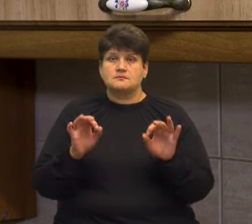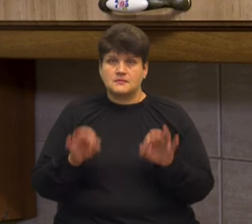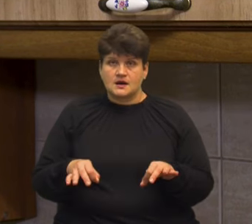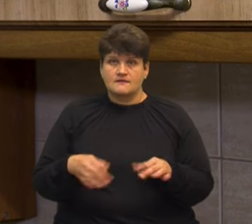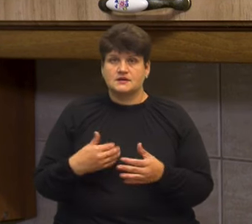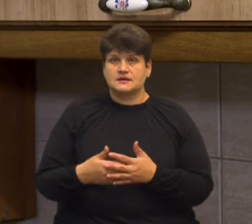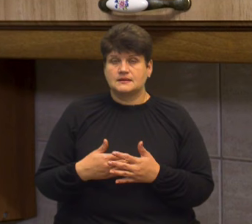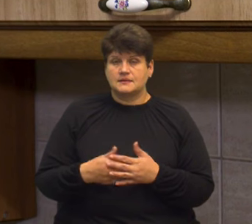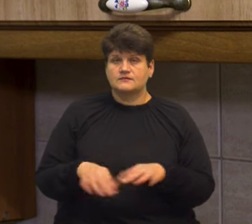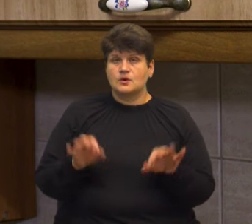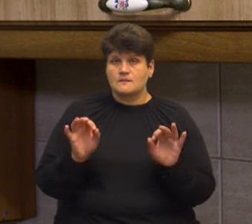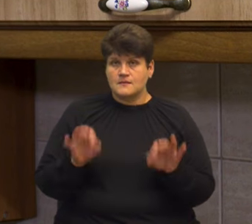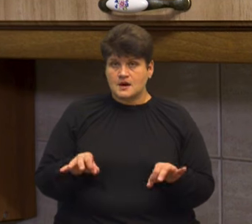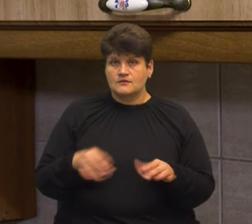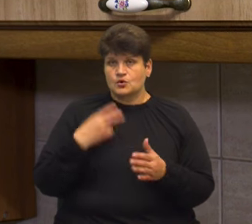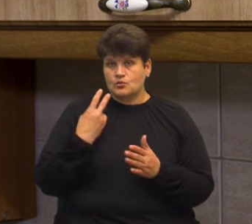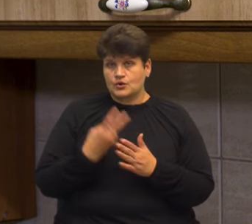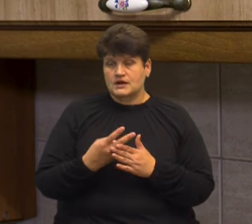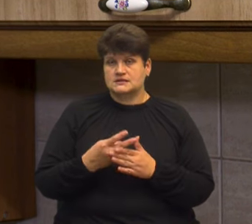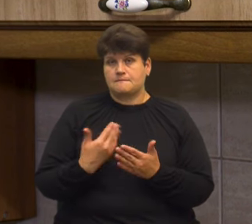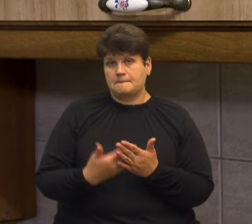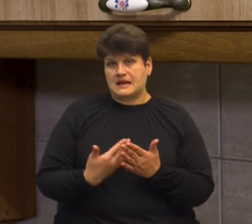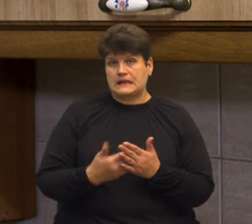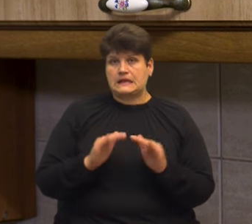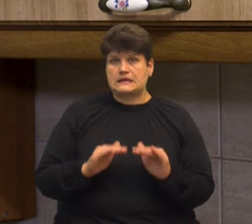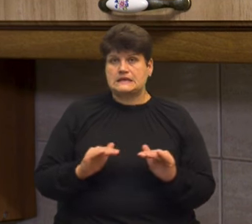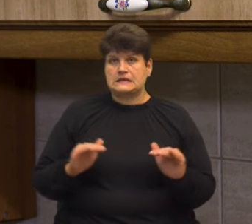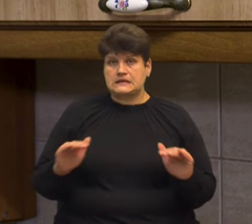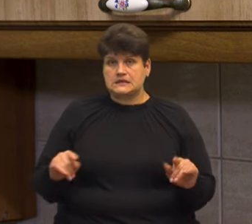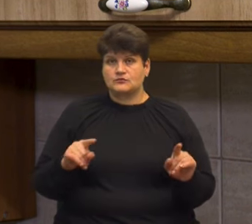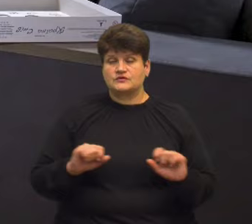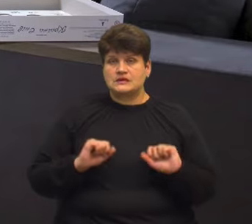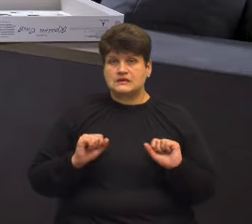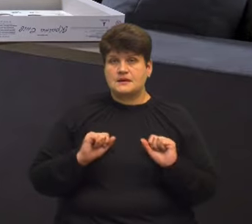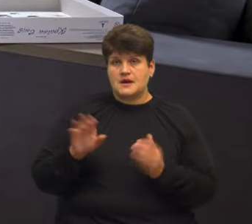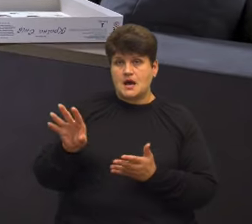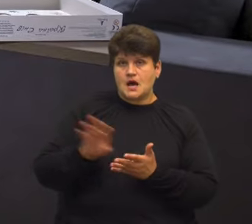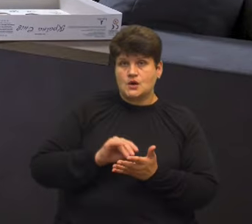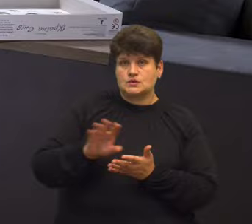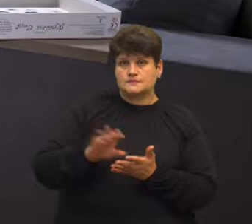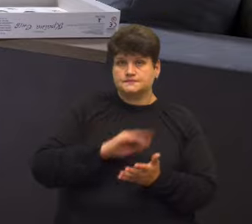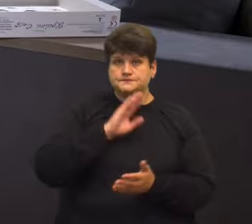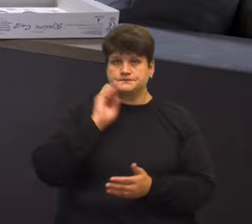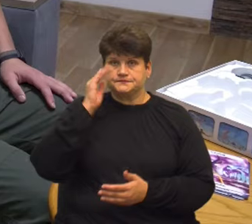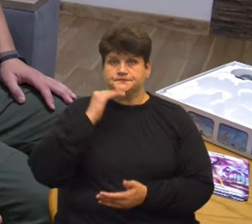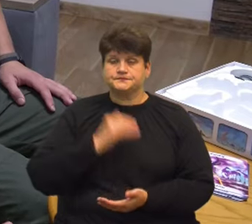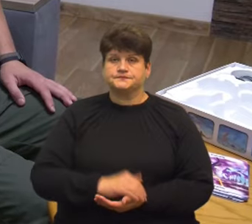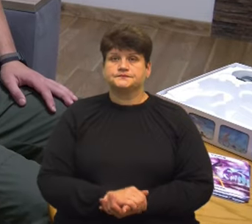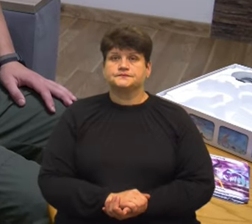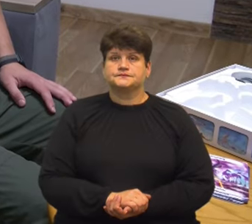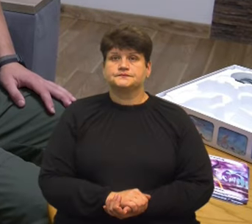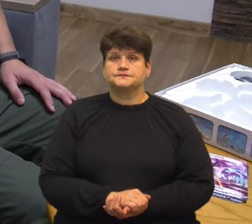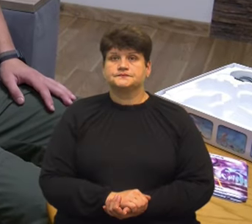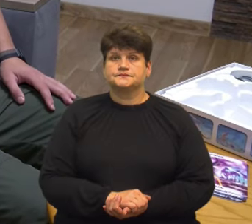Напевно, правильно показуєш приклад дітям, бо вони намагаються наслідувати. Анастасія Кисіль, Ірина Моргун, Андрій